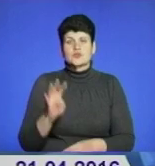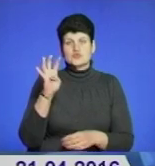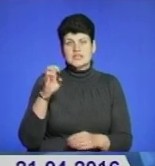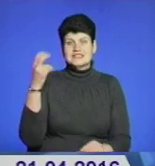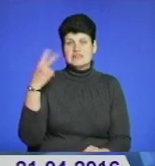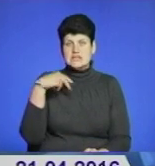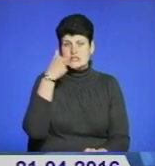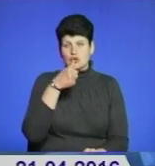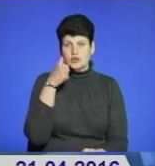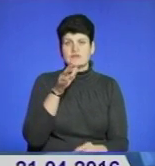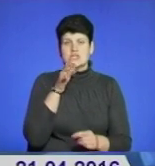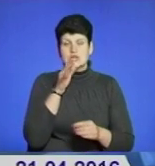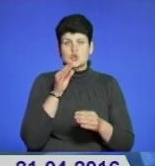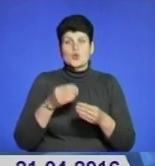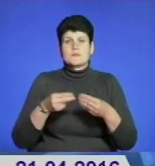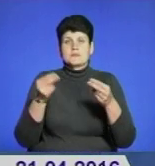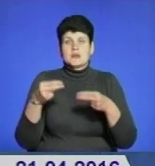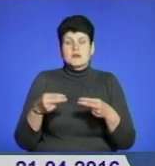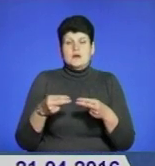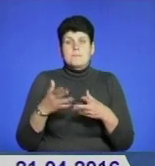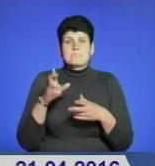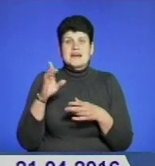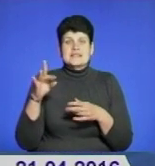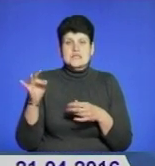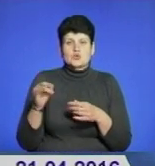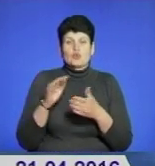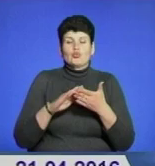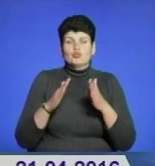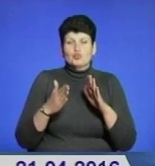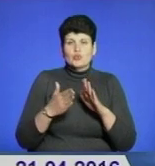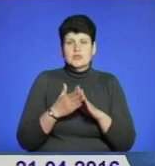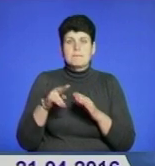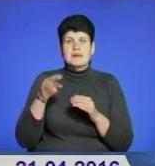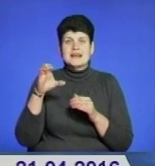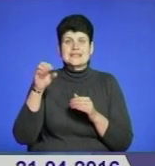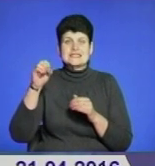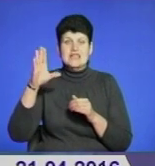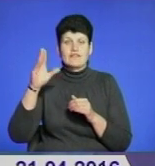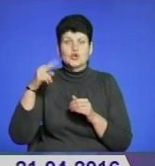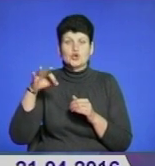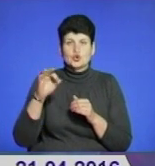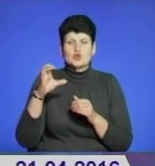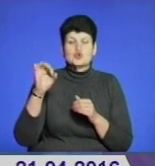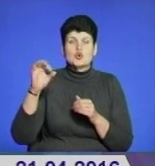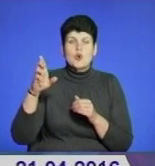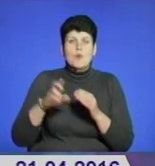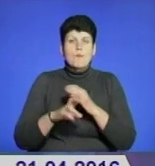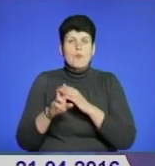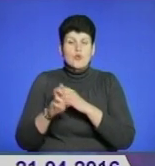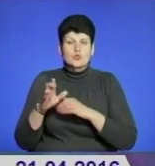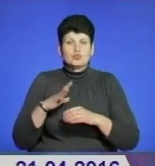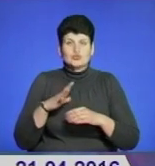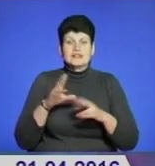420 років з часу укладання Берестейської унії та 70-та річниця Львівського псевдособору стали головними темами всеукраїнської